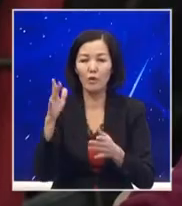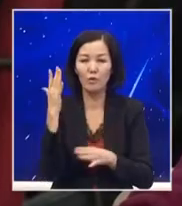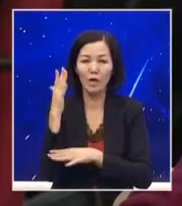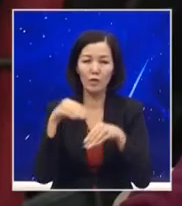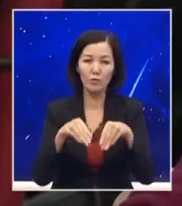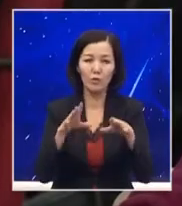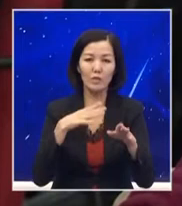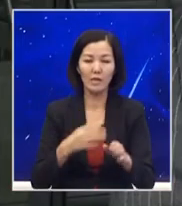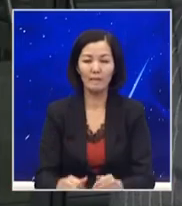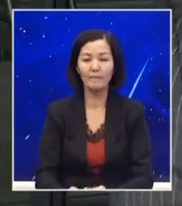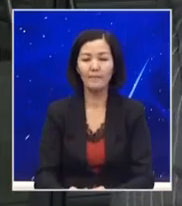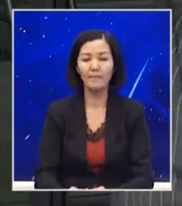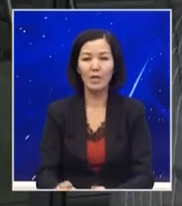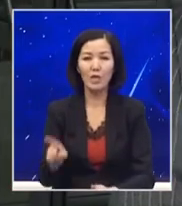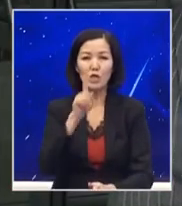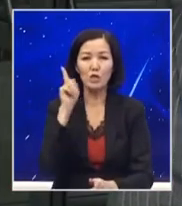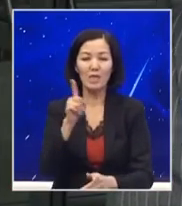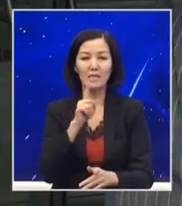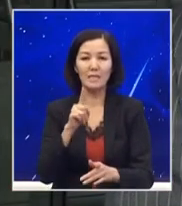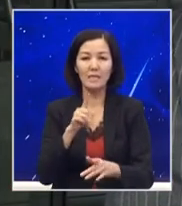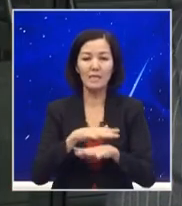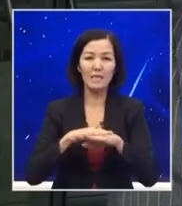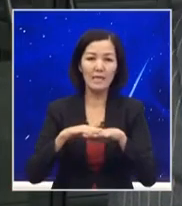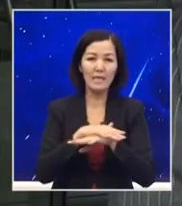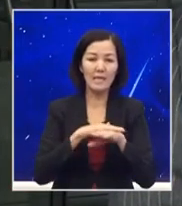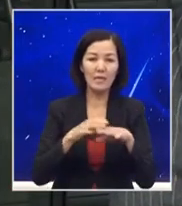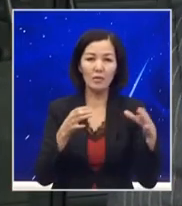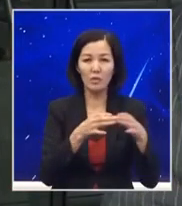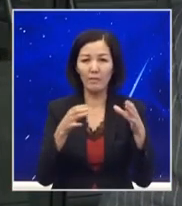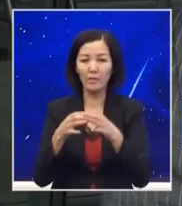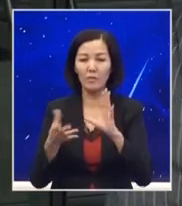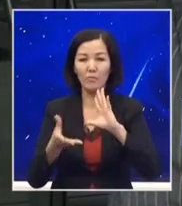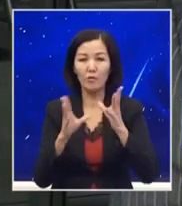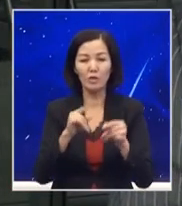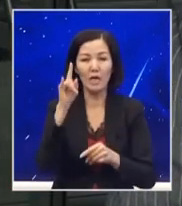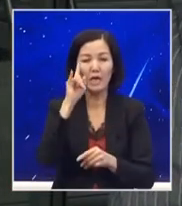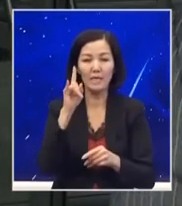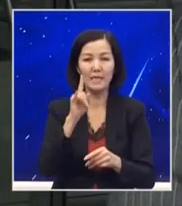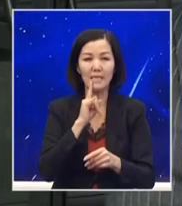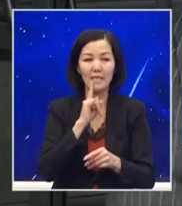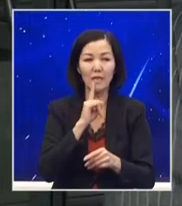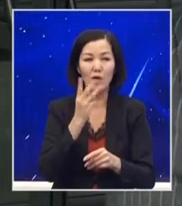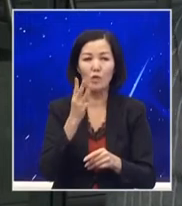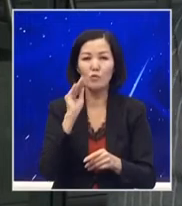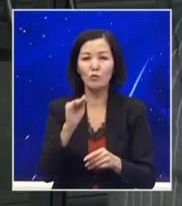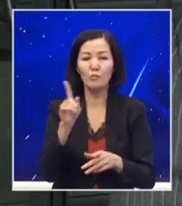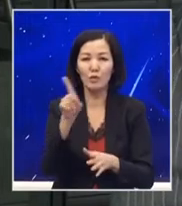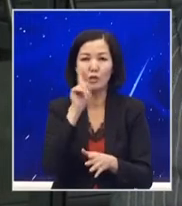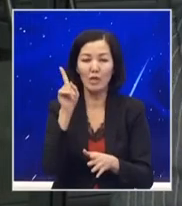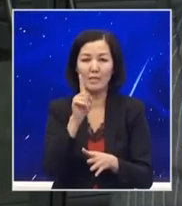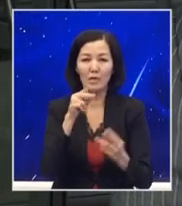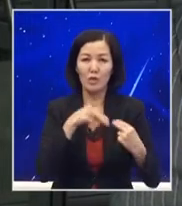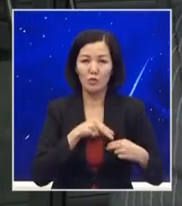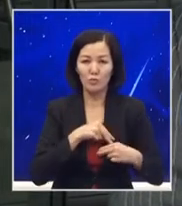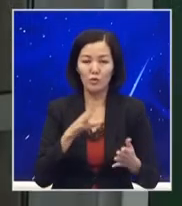егілген. Жалпы жасыл елдердің саны туралы айтатын болсақ, Қазақстан бойынша осы 15 жылда 300 мыңнан астам жас адамдар жасыл елде жұмыс